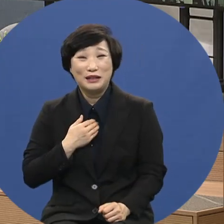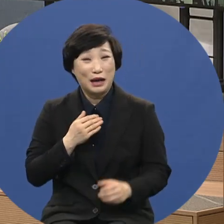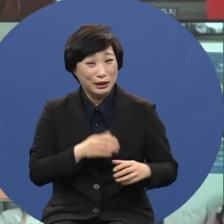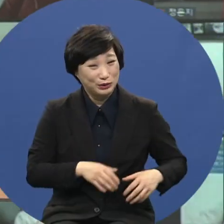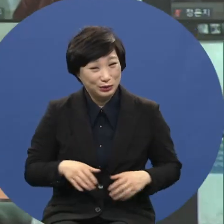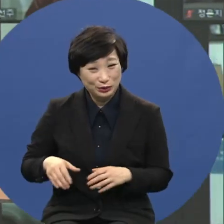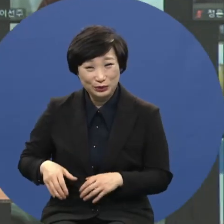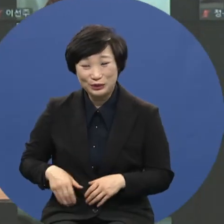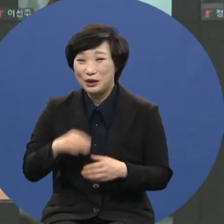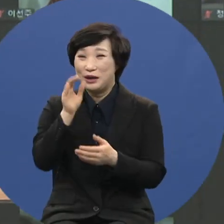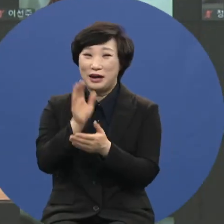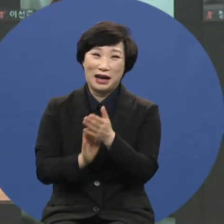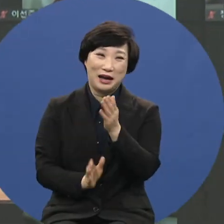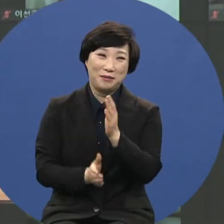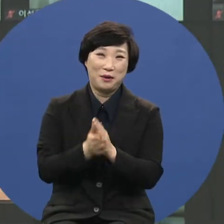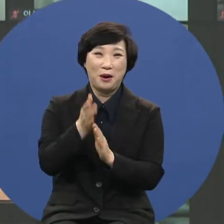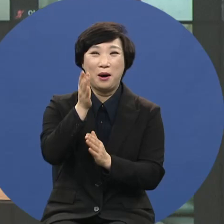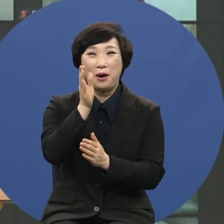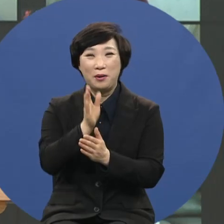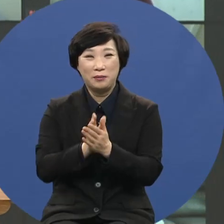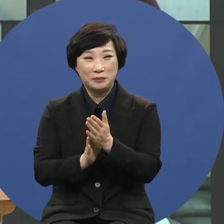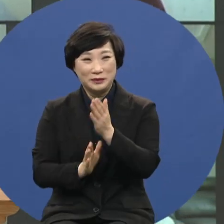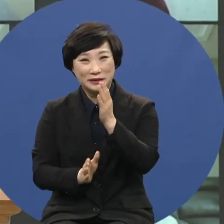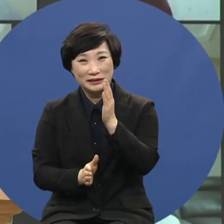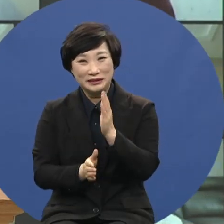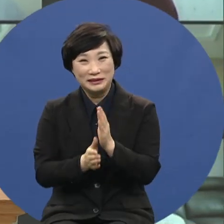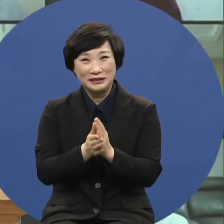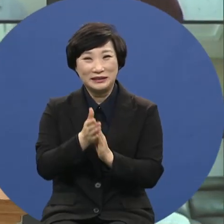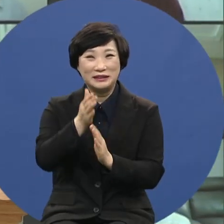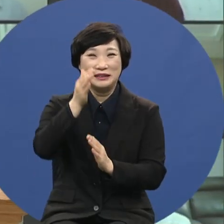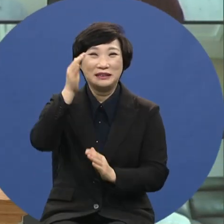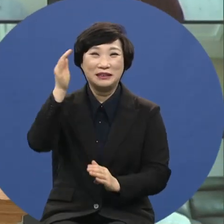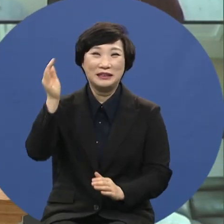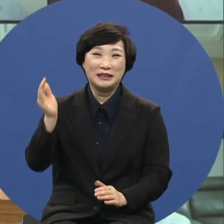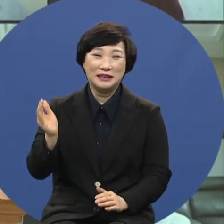은혜, 나 주저함 없이